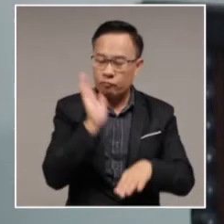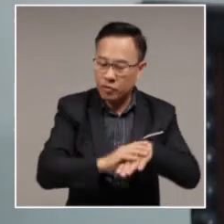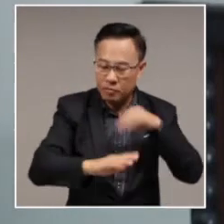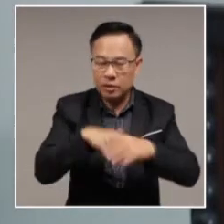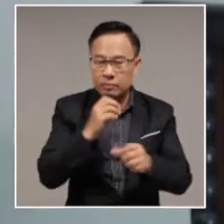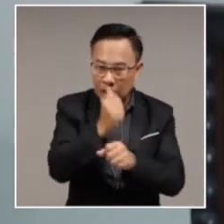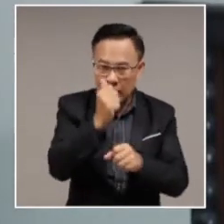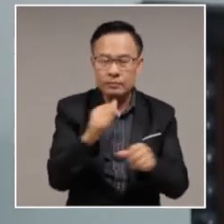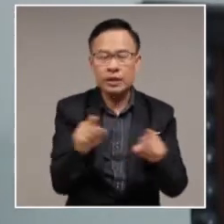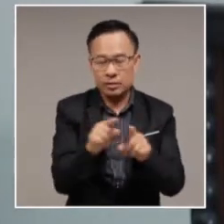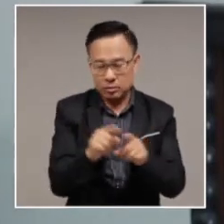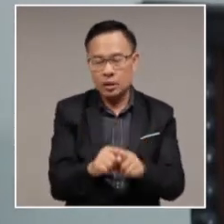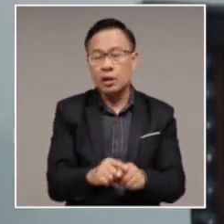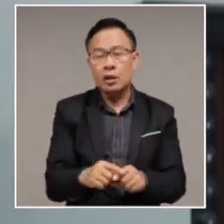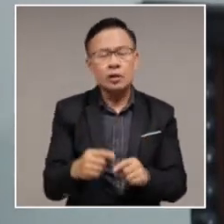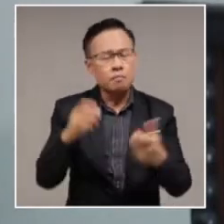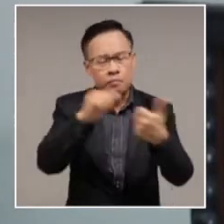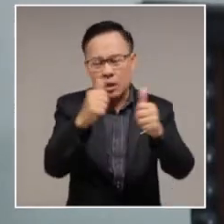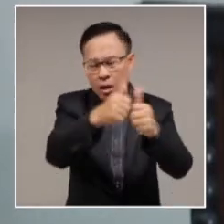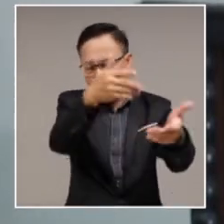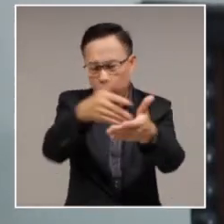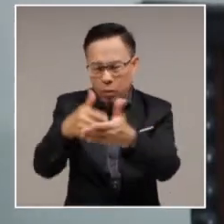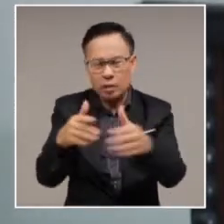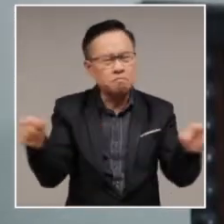าทุกอุปสรรคมีกันทุกคนแต่อยู่ที่